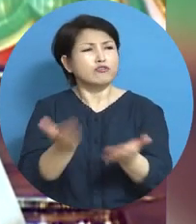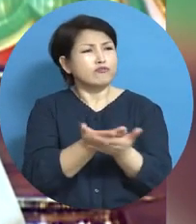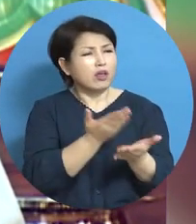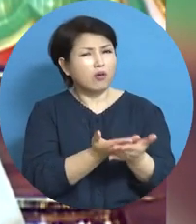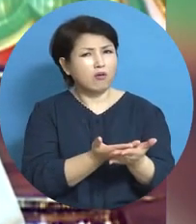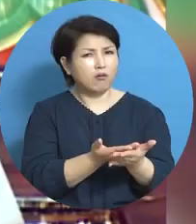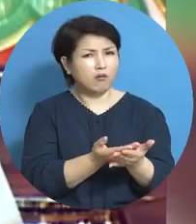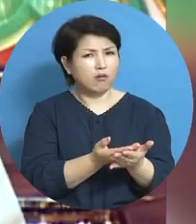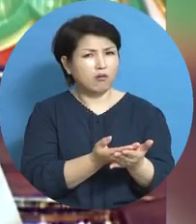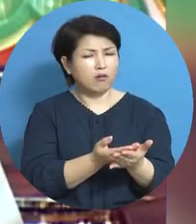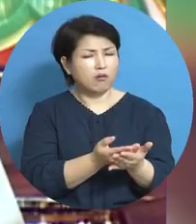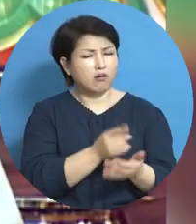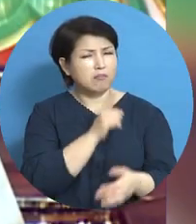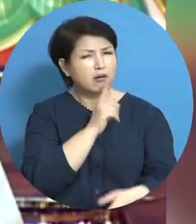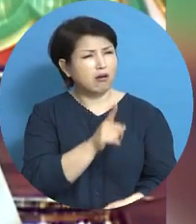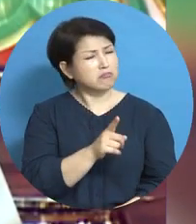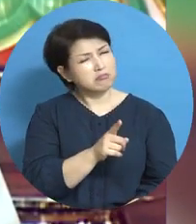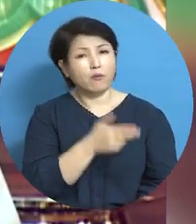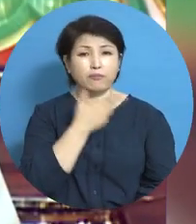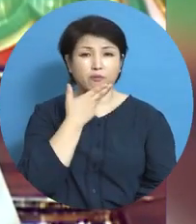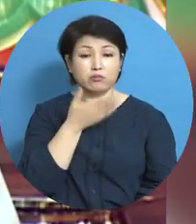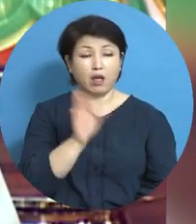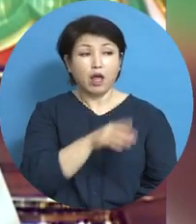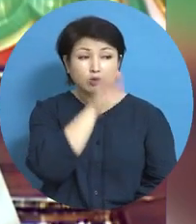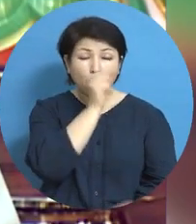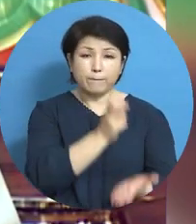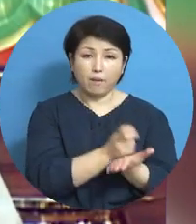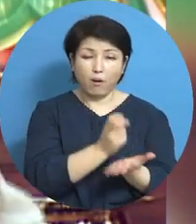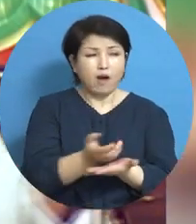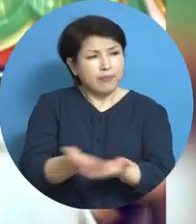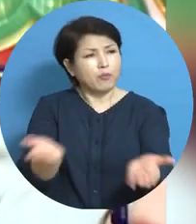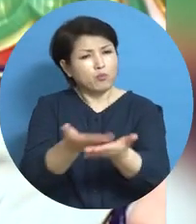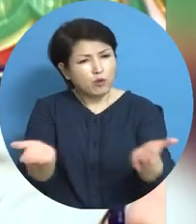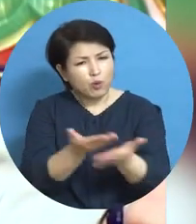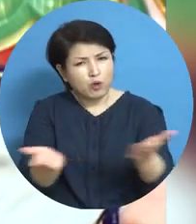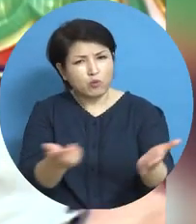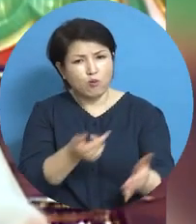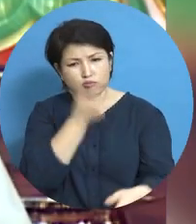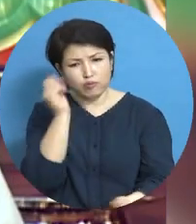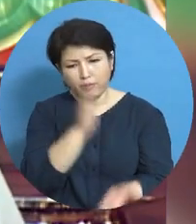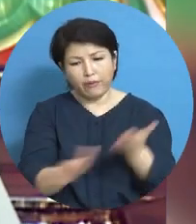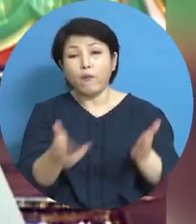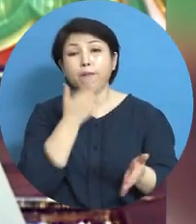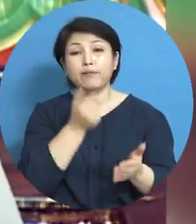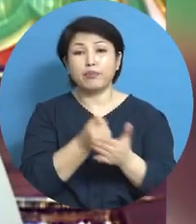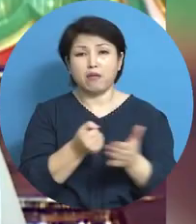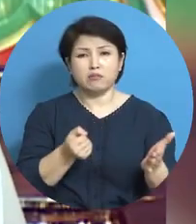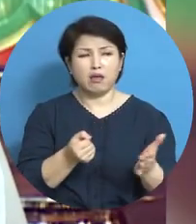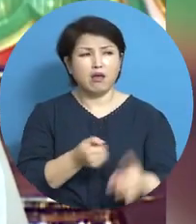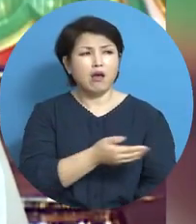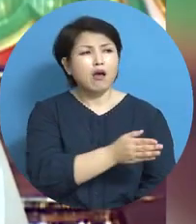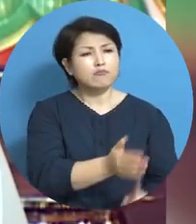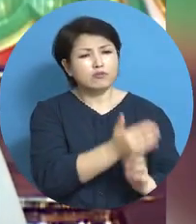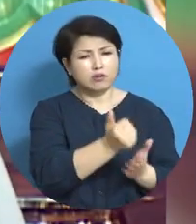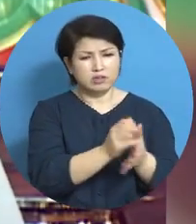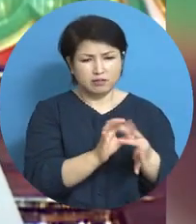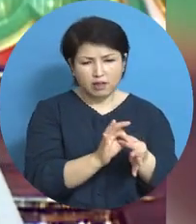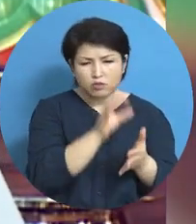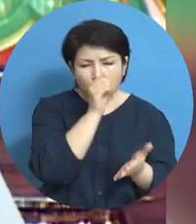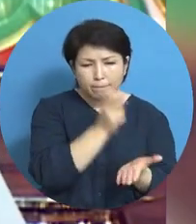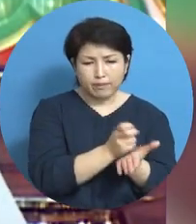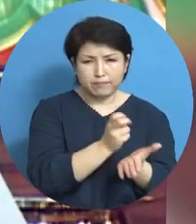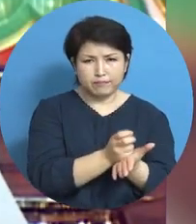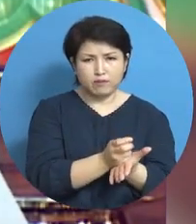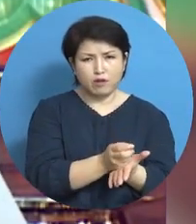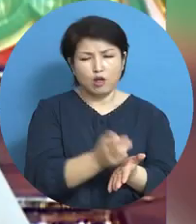그런데 이 좋은 법은 아무리 나눠가져도 부족함이 없기 때문에 저 사람들에게도 좀 나눠주십시오. 이거 아니에요.